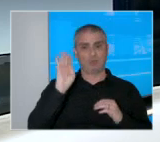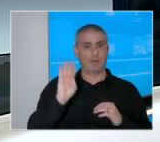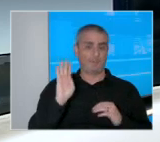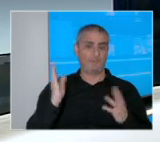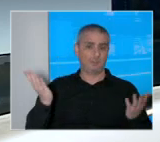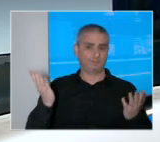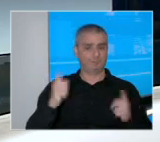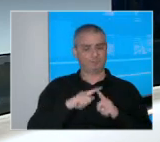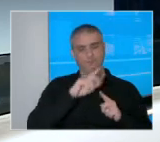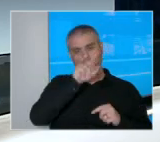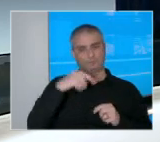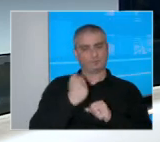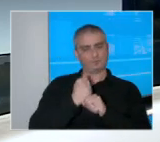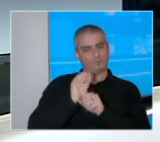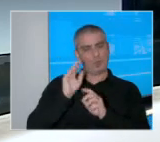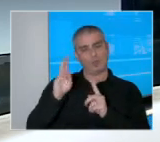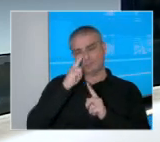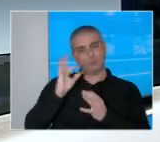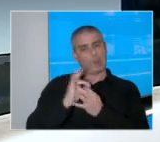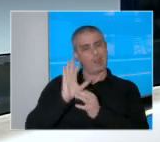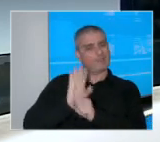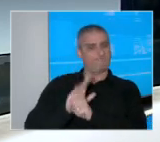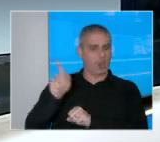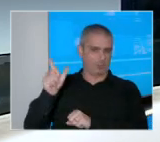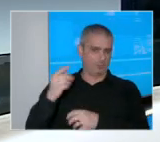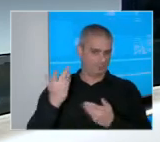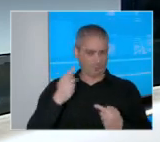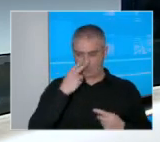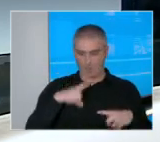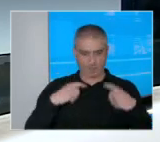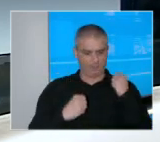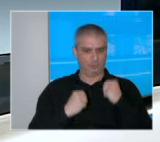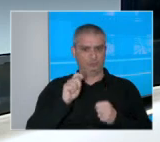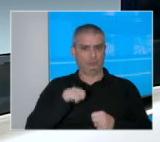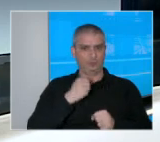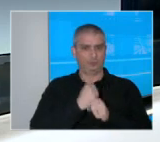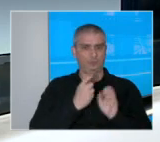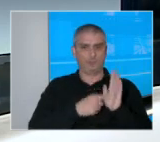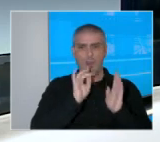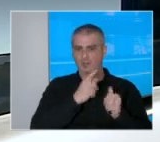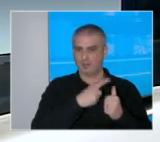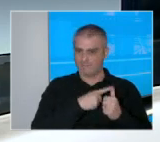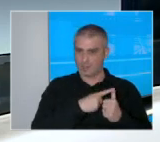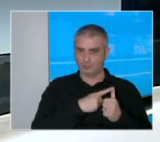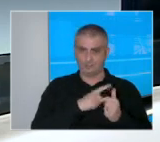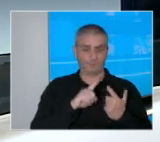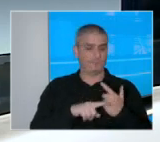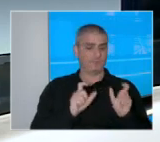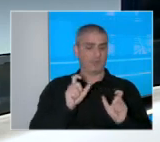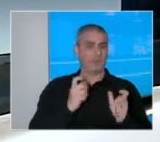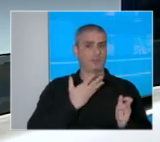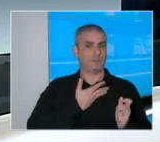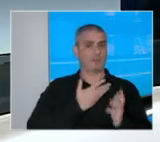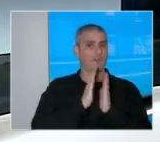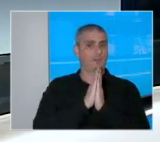נתניהו, שתפרו לו תיק כמו שאתה הגדרת את זה. כשאתה רואה את החיים הקשים שהשופטים עושים לתביעה, ההגנה